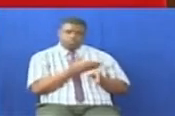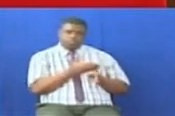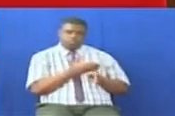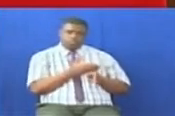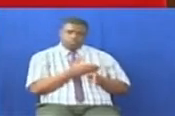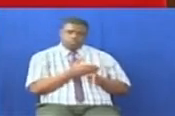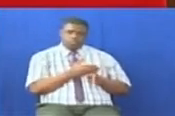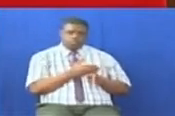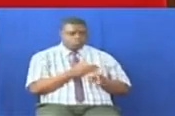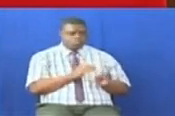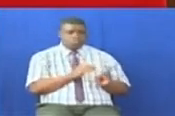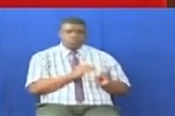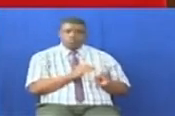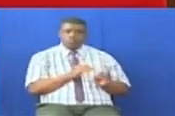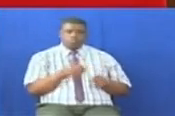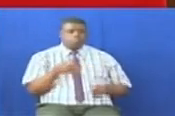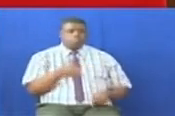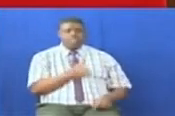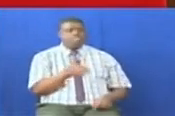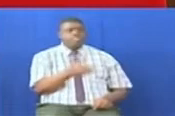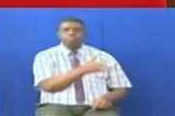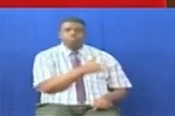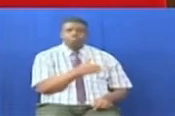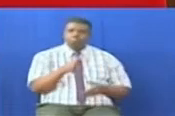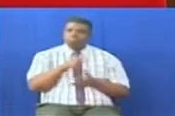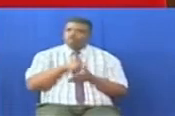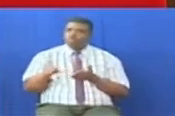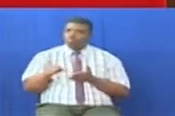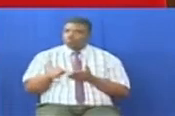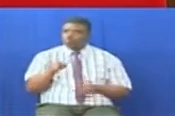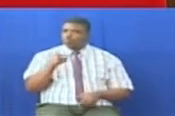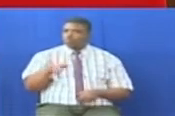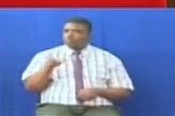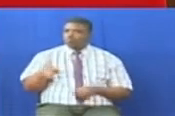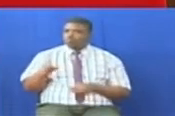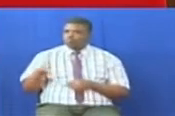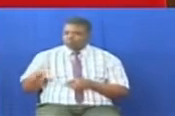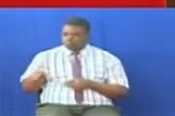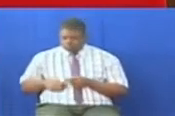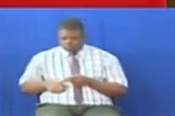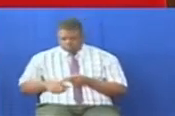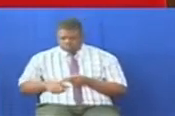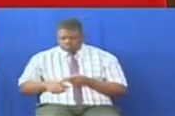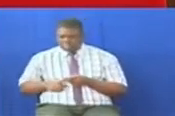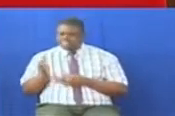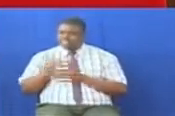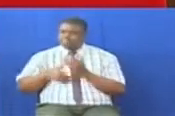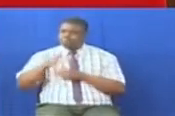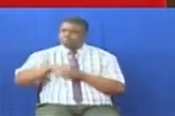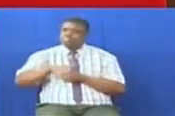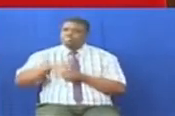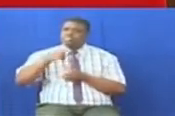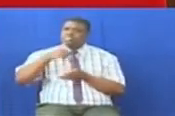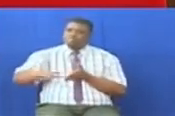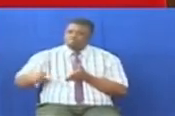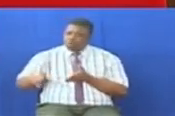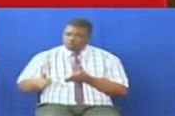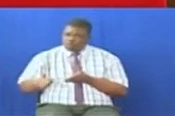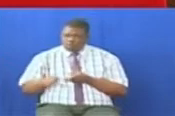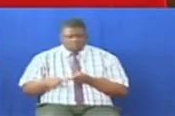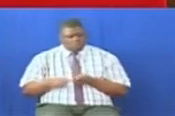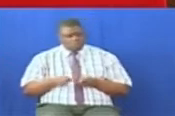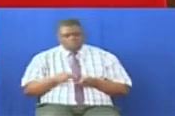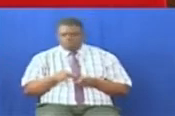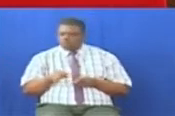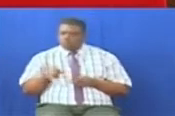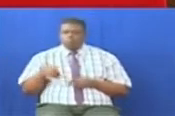wakandarasi wanapofanya kazi kwenye halmashauri. Unakuta kwamba malipo yanakwenda sehemu nyingi sana kiasi kwamba ule